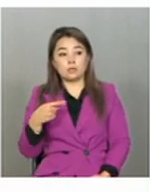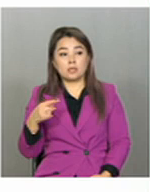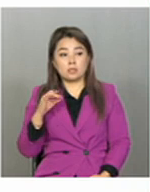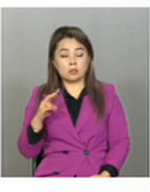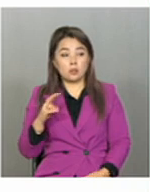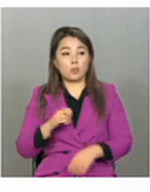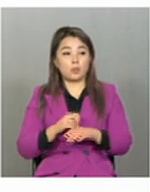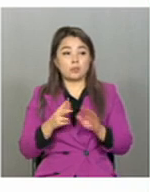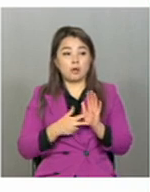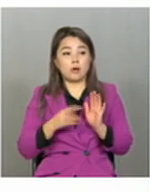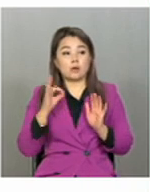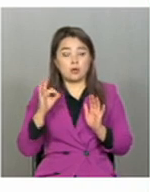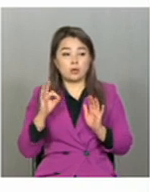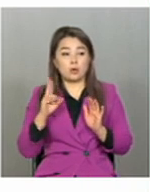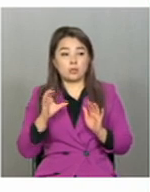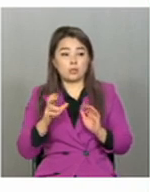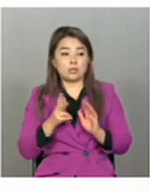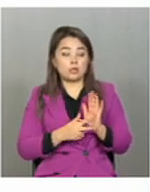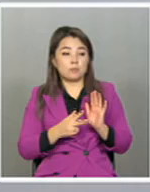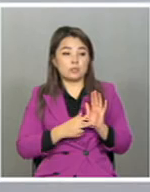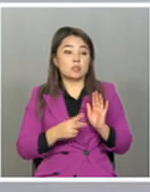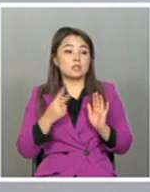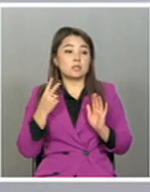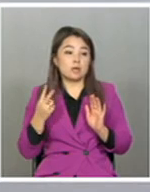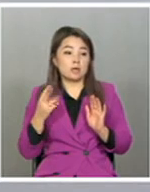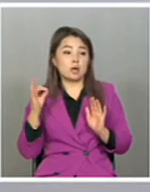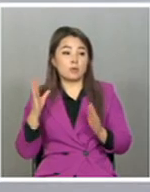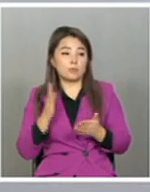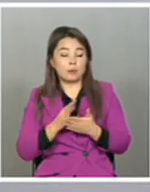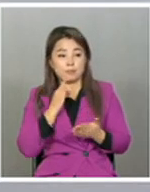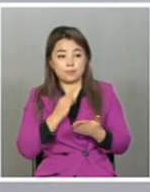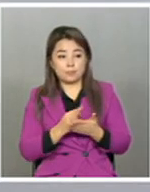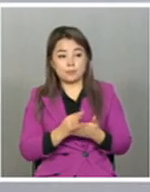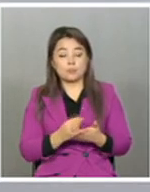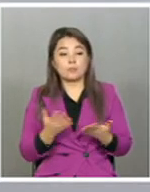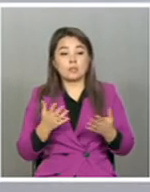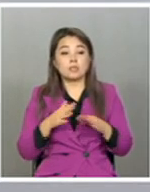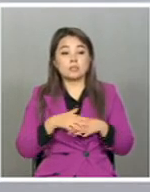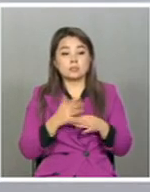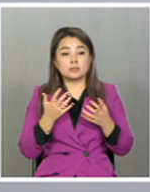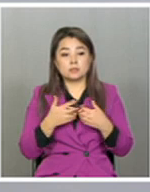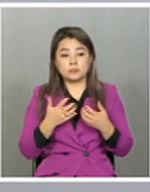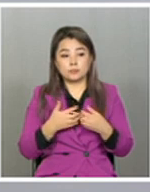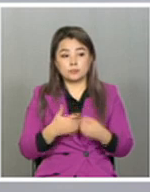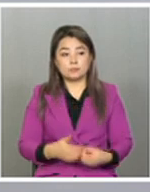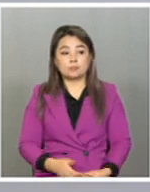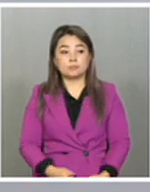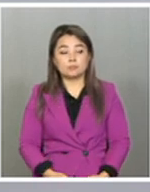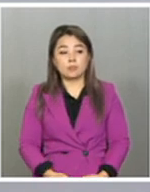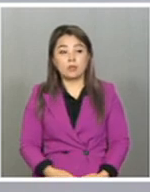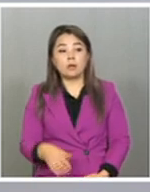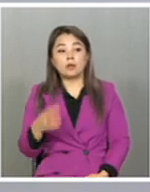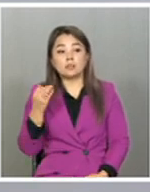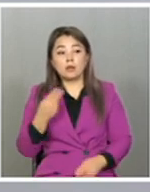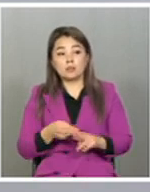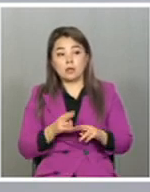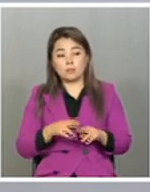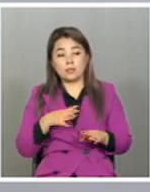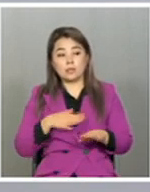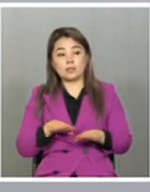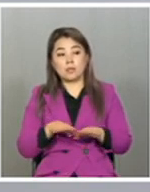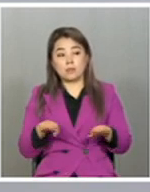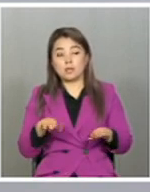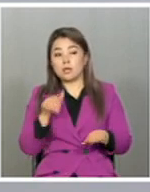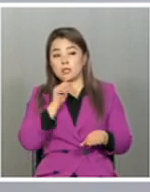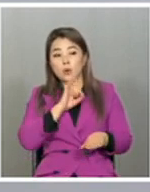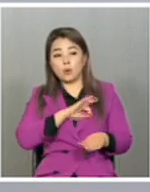синус 18 градус, косинус 72 градус. Қалай ықшамдаймыз? Тағы да жаңағы біздегі тепе-теңдікті